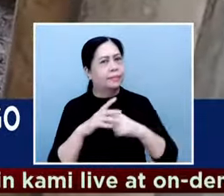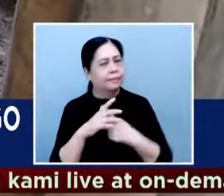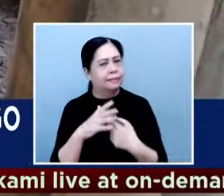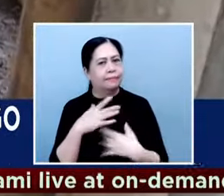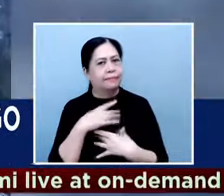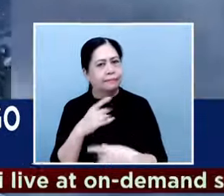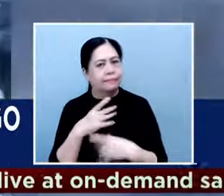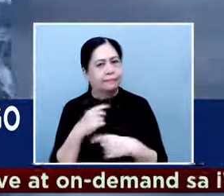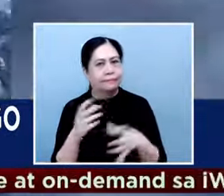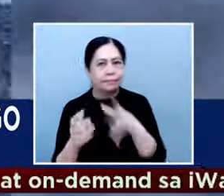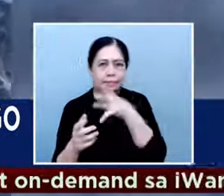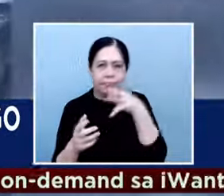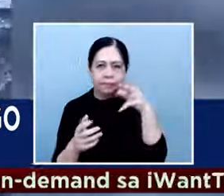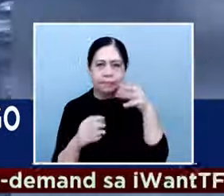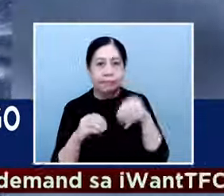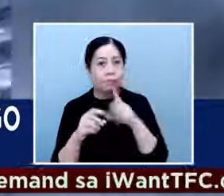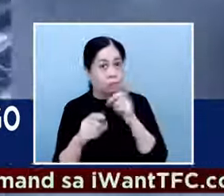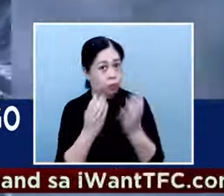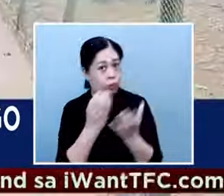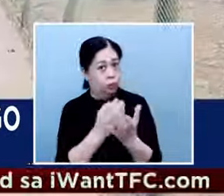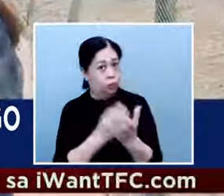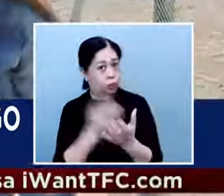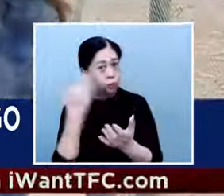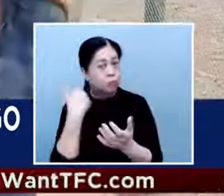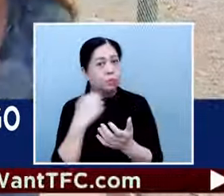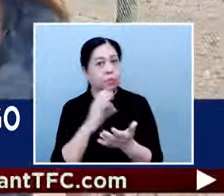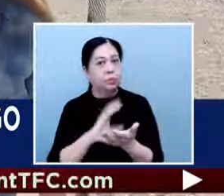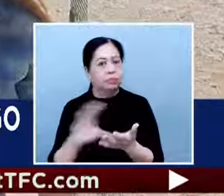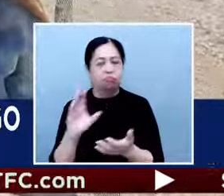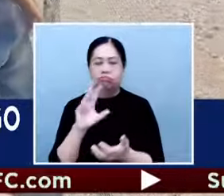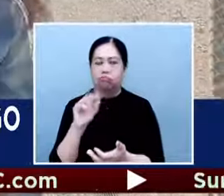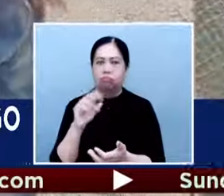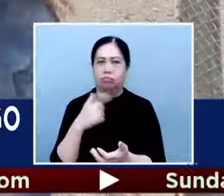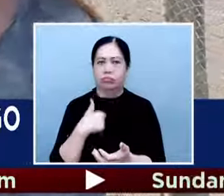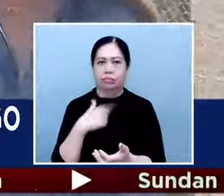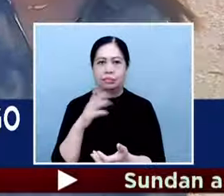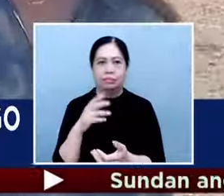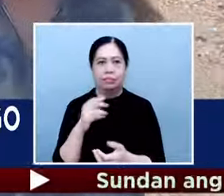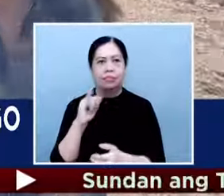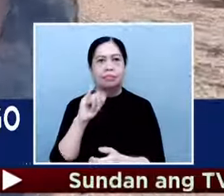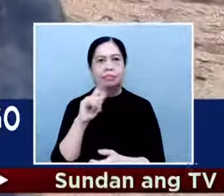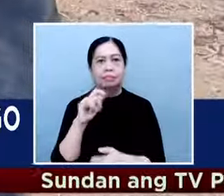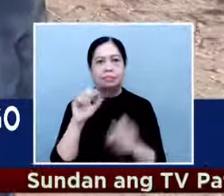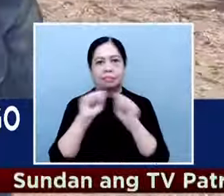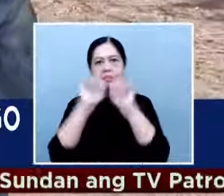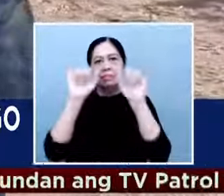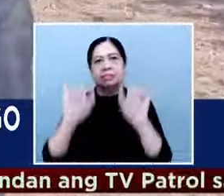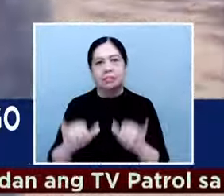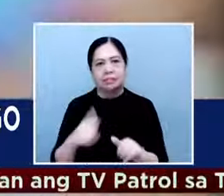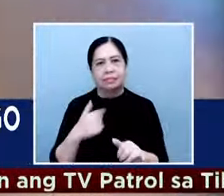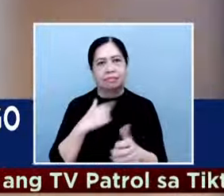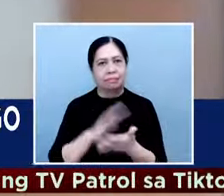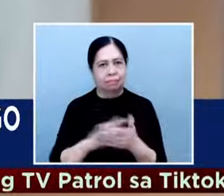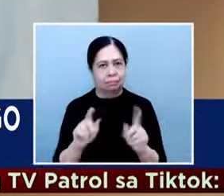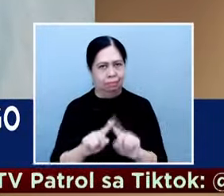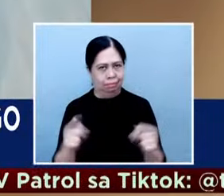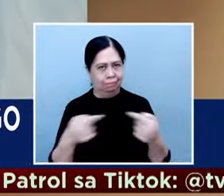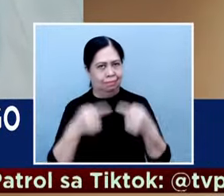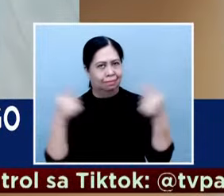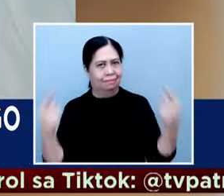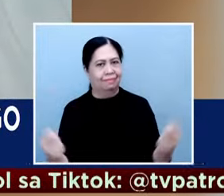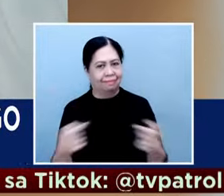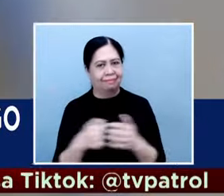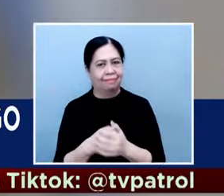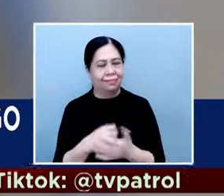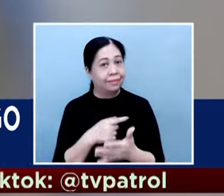sa farming? Ito ba yung kurso mo nung college? Hindi po eh. Ano po ako, information systems nung college. O, ang layo nun. O,